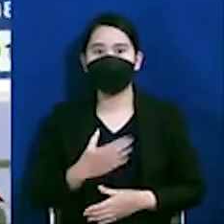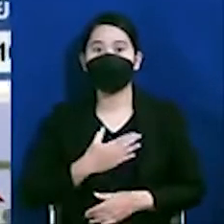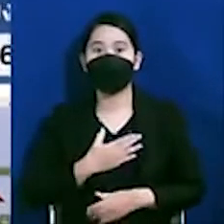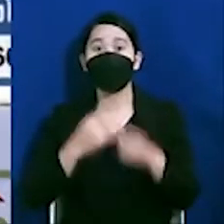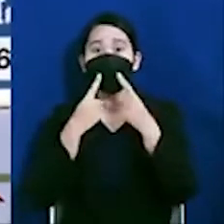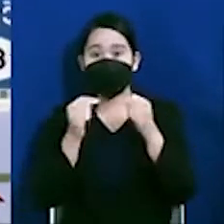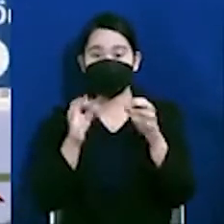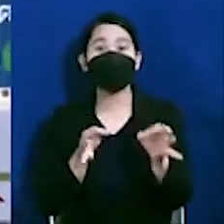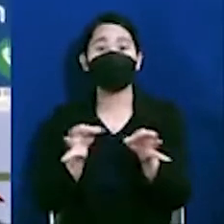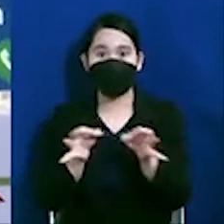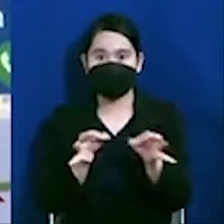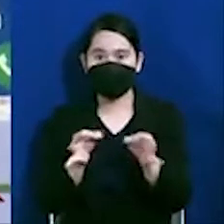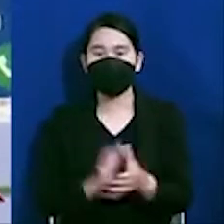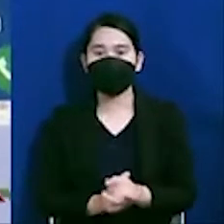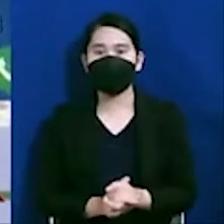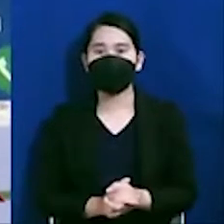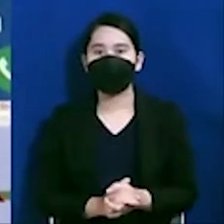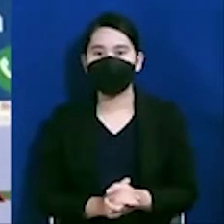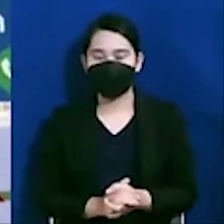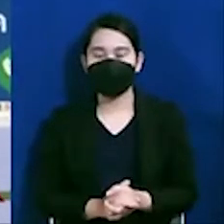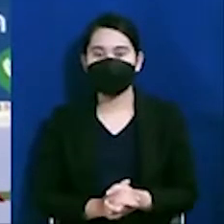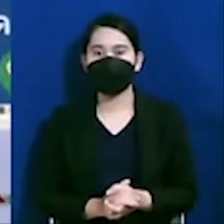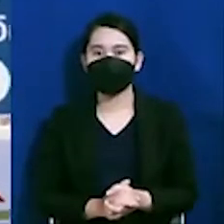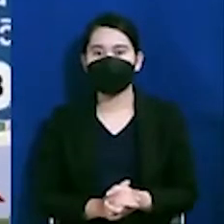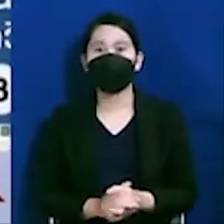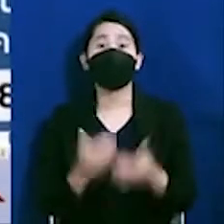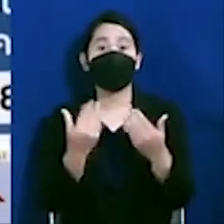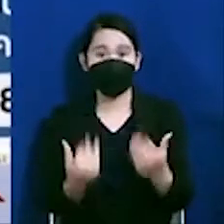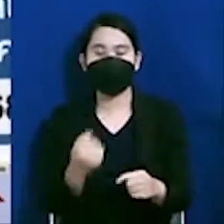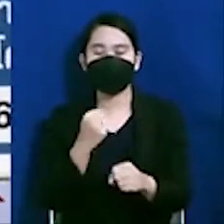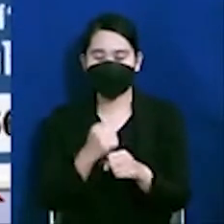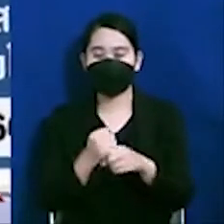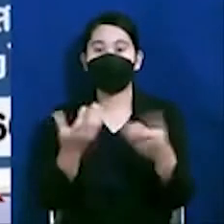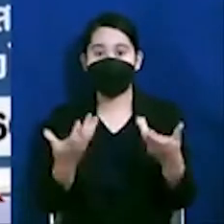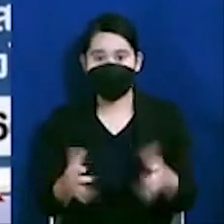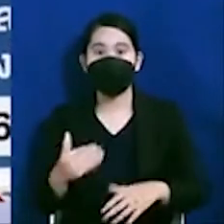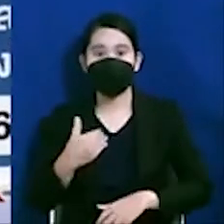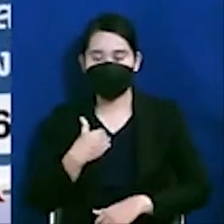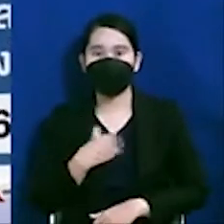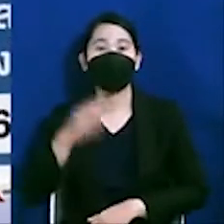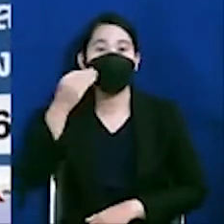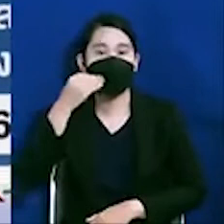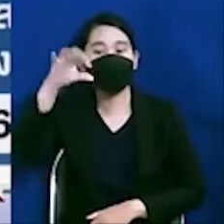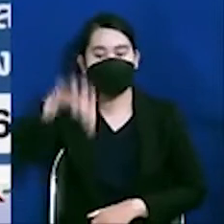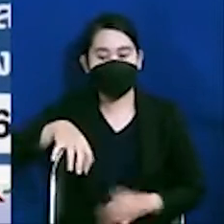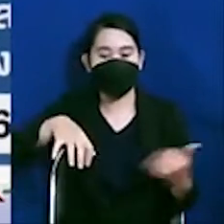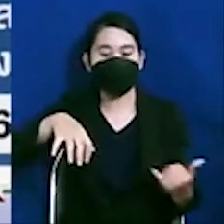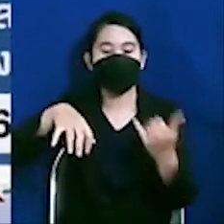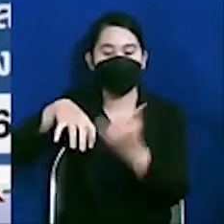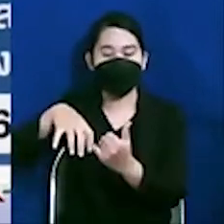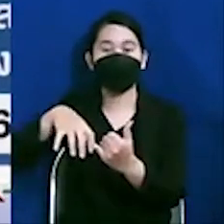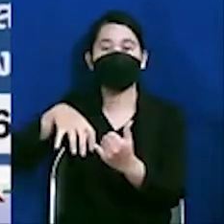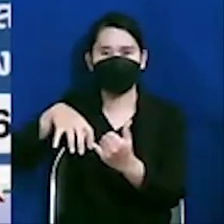ครับแต่ที่จริงตอบจากคำถามหลังจากง่ายที่สุดก็คือจริงทำอะไรแล้วในเรื่องโดยเฉพาะ Home isolationอย่างที่ผมทำเรียนนะครับ